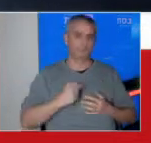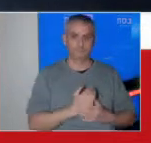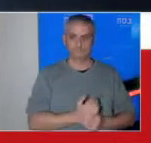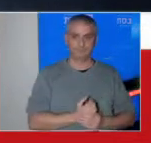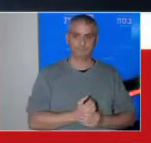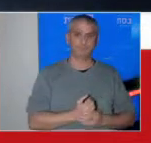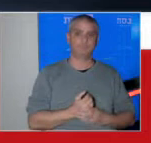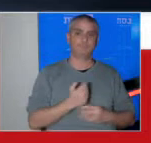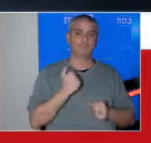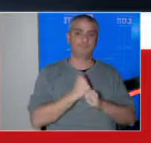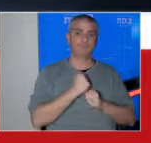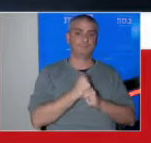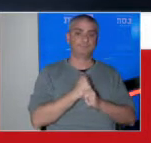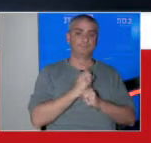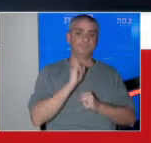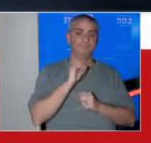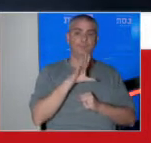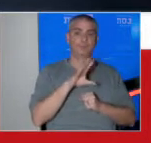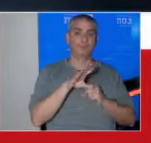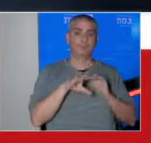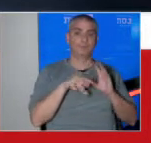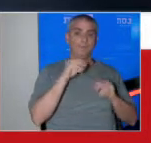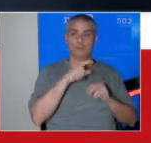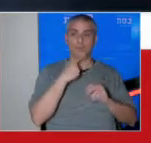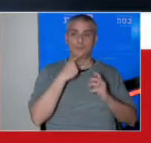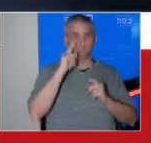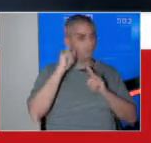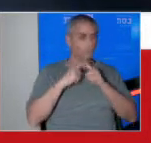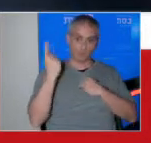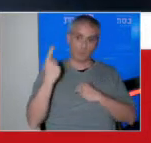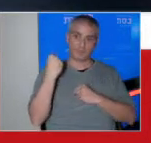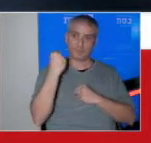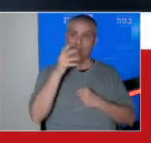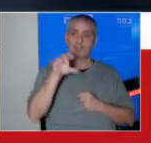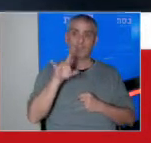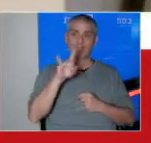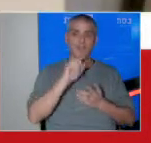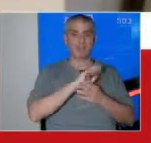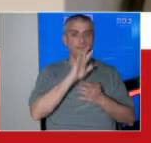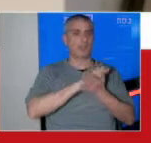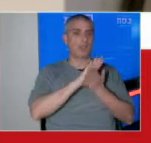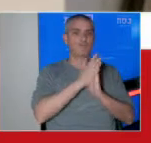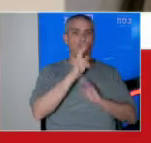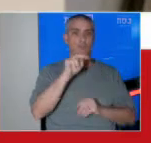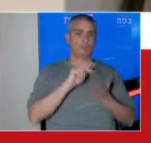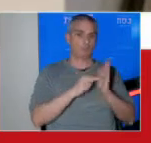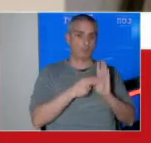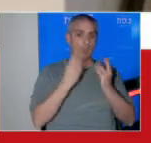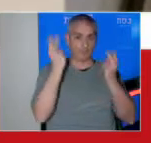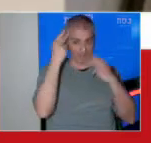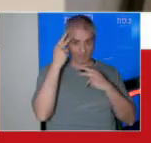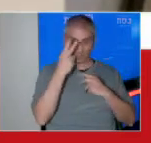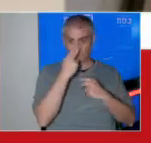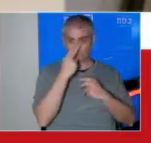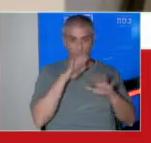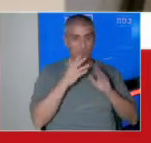באתר סרוגים, גם עשו שם שידור בחירות פוליטי של אתר סרוגים בחאן אל-אחמר, הפכו את זה לסוגיה פוליטית, היו הרבה הבנות